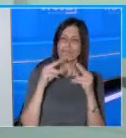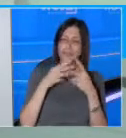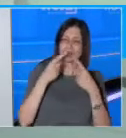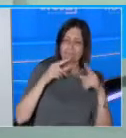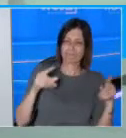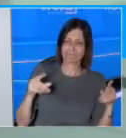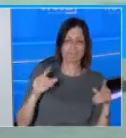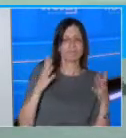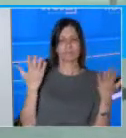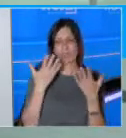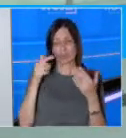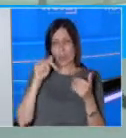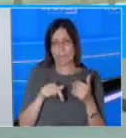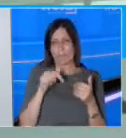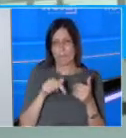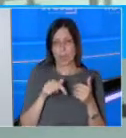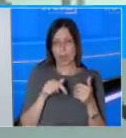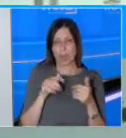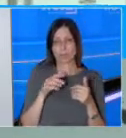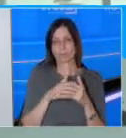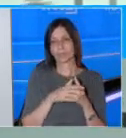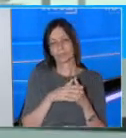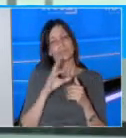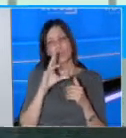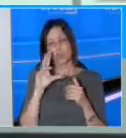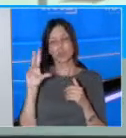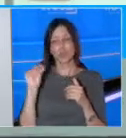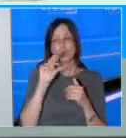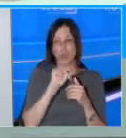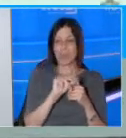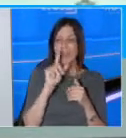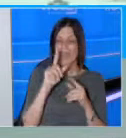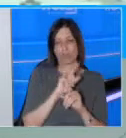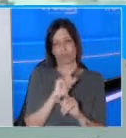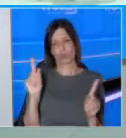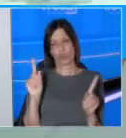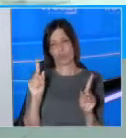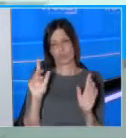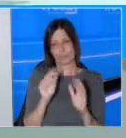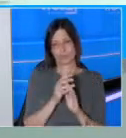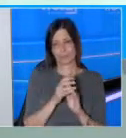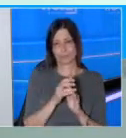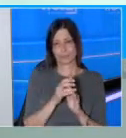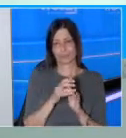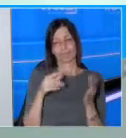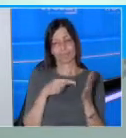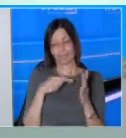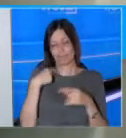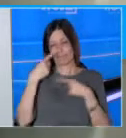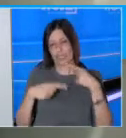הלאה. מה שקורה אצלנו מאוד דומה אבל שונה, משום